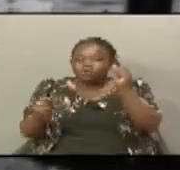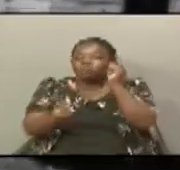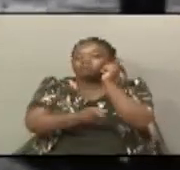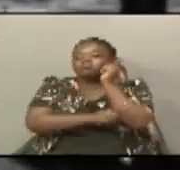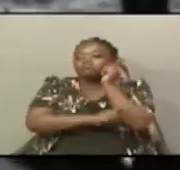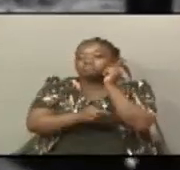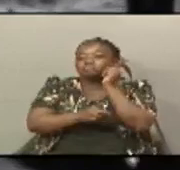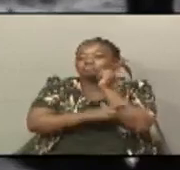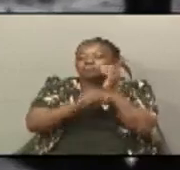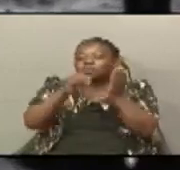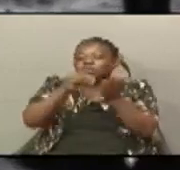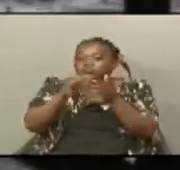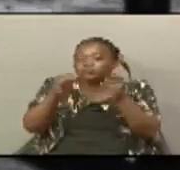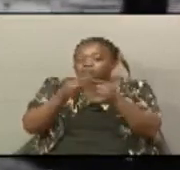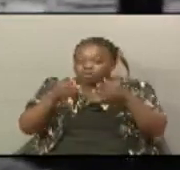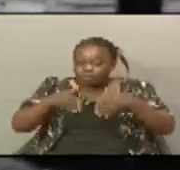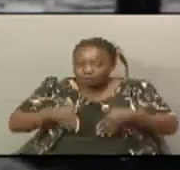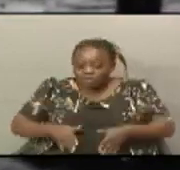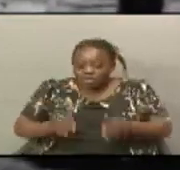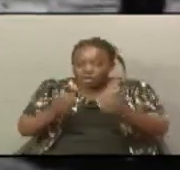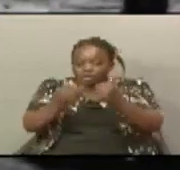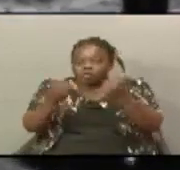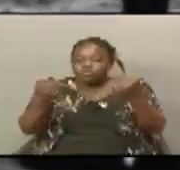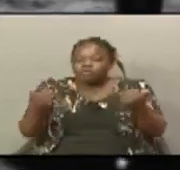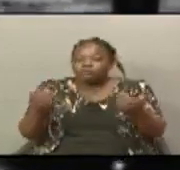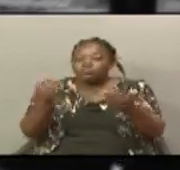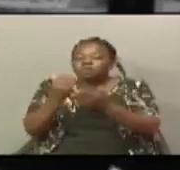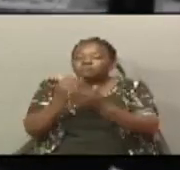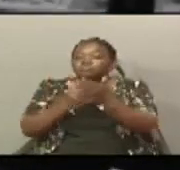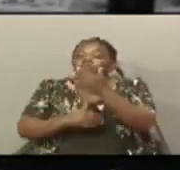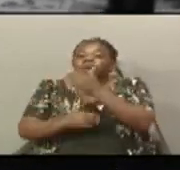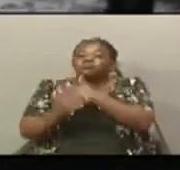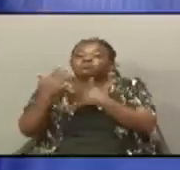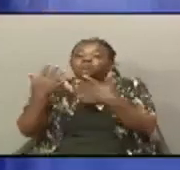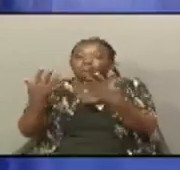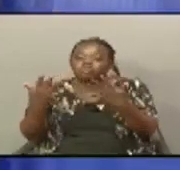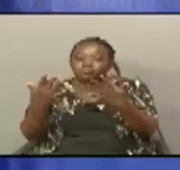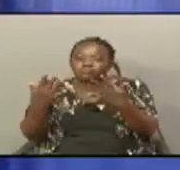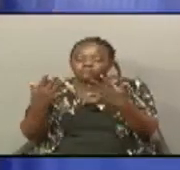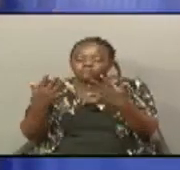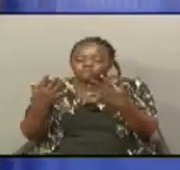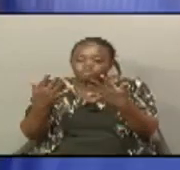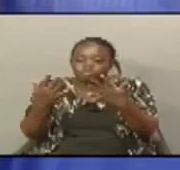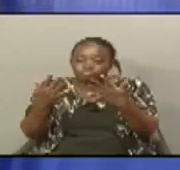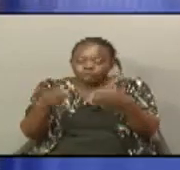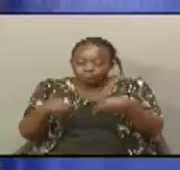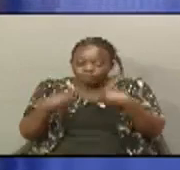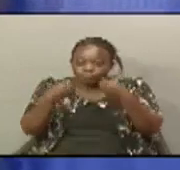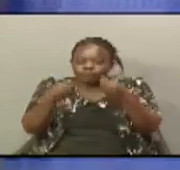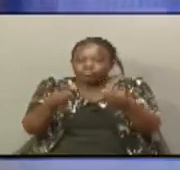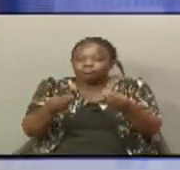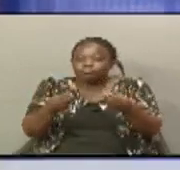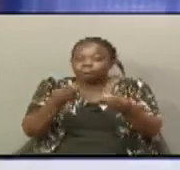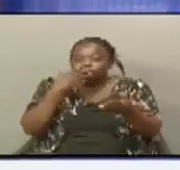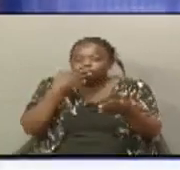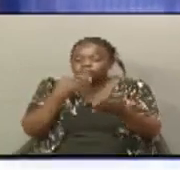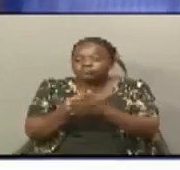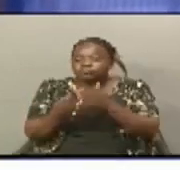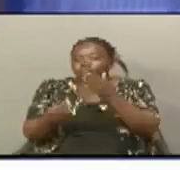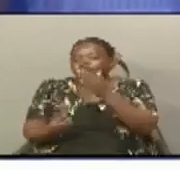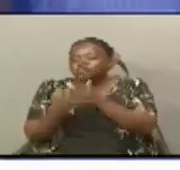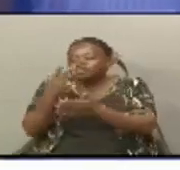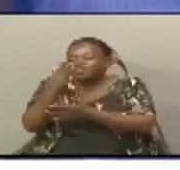kisenge. Atuuke n'okuzaala ku Mwana Katonda gw'obatitiramu omubulamu. Kiyinza okutalamuka ebbanga ng'ekiwundu bwe